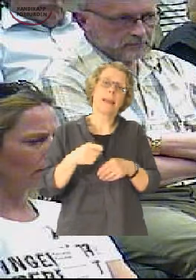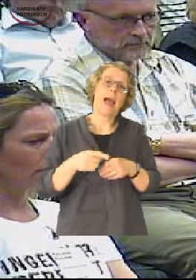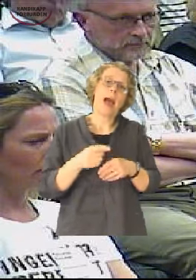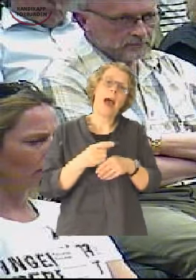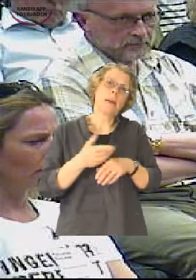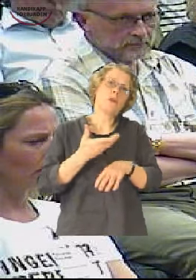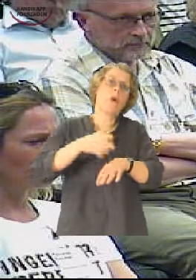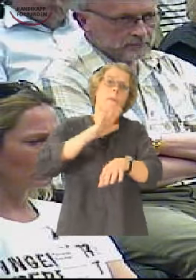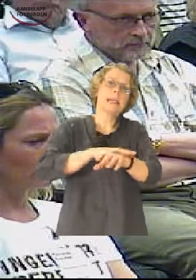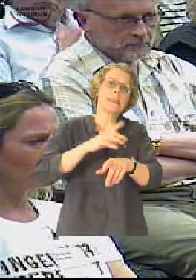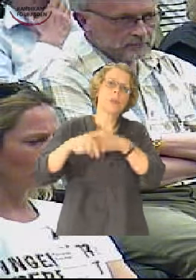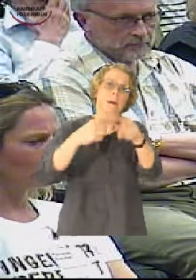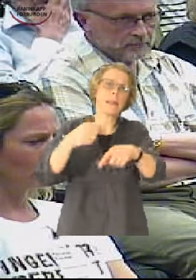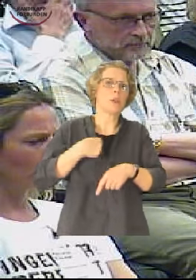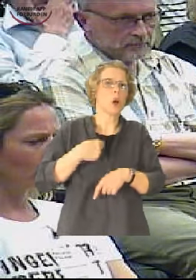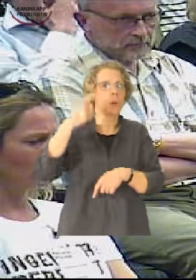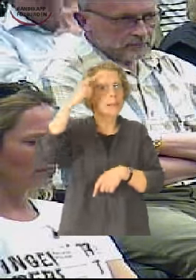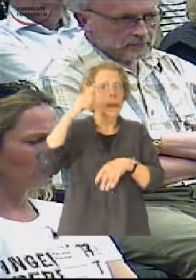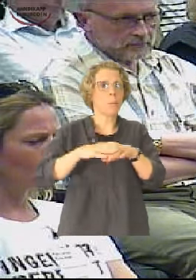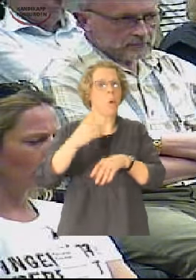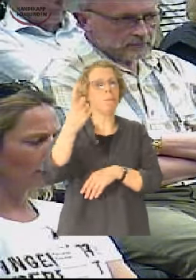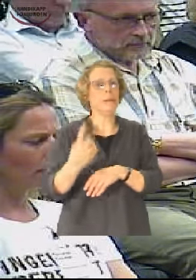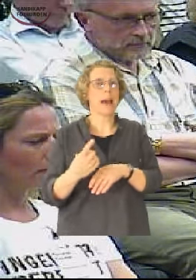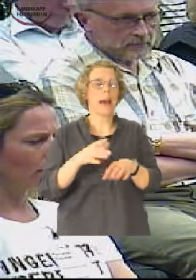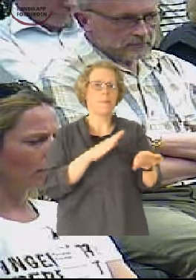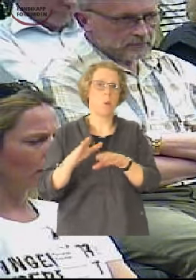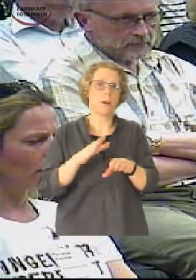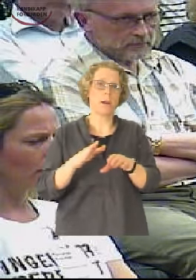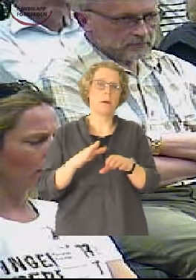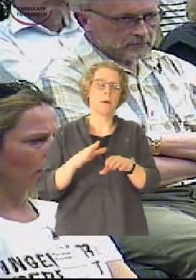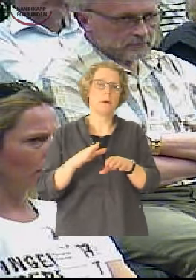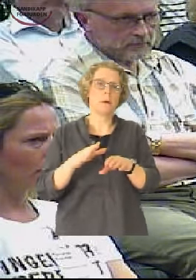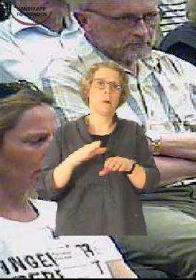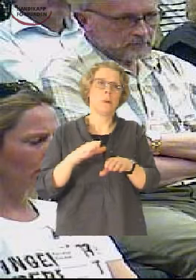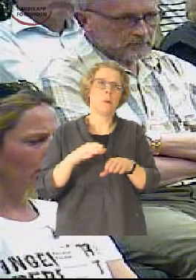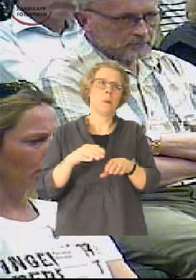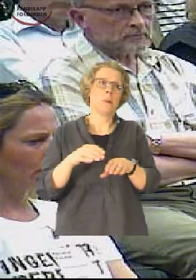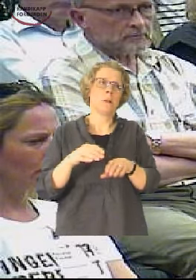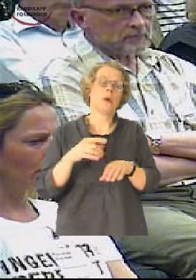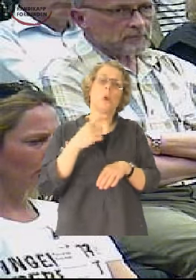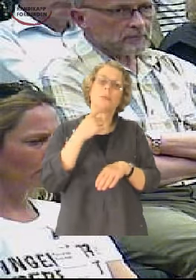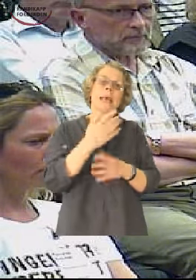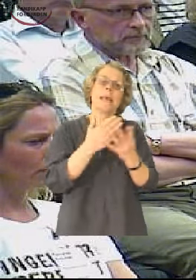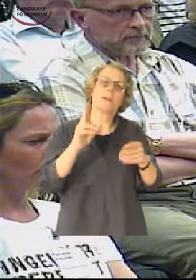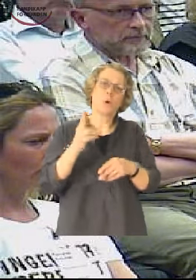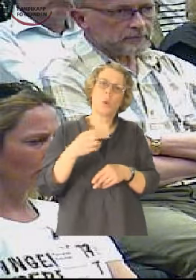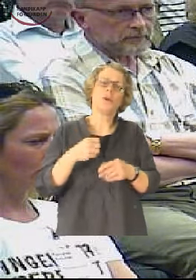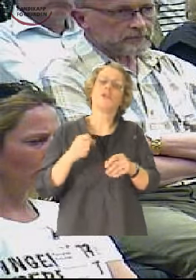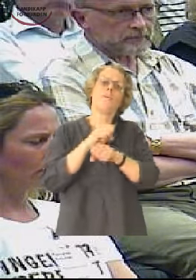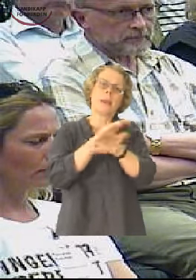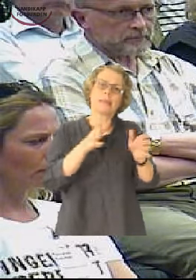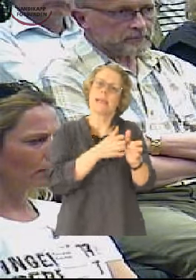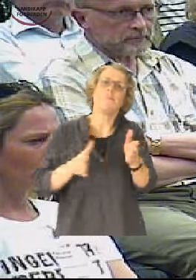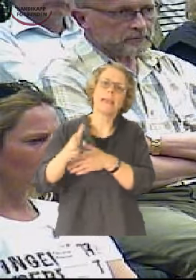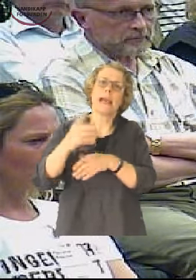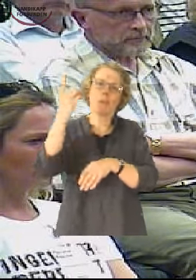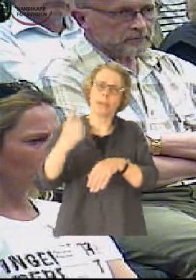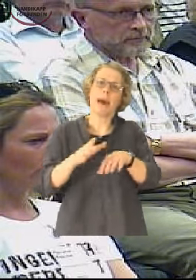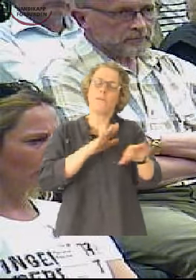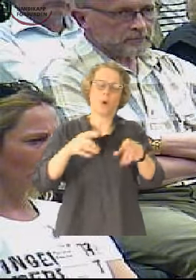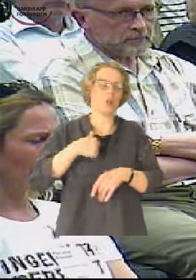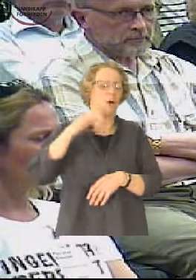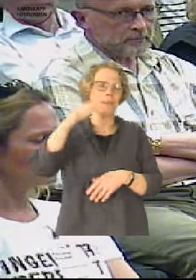kompetensutvecklingen. Jag tänker på primärvården. Säg inte nu att de flesta går inom primärvården, för det vet jag redan att man gör. Okej, men det finns